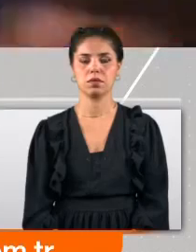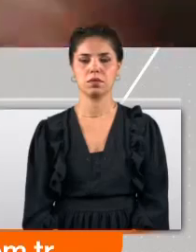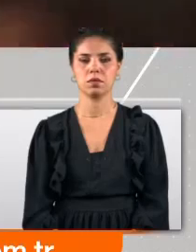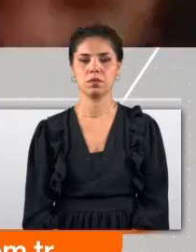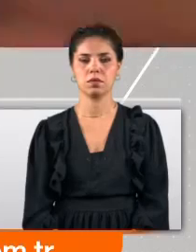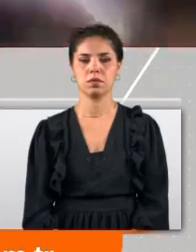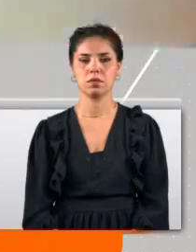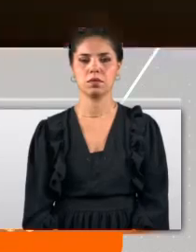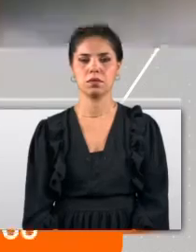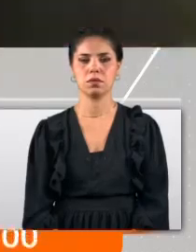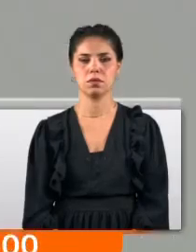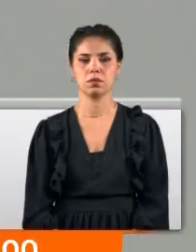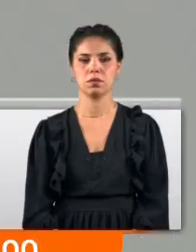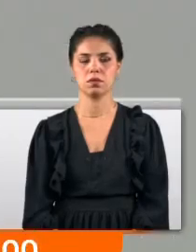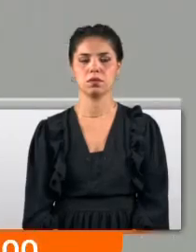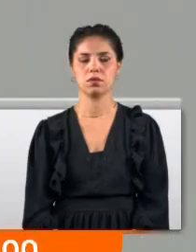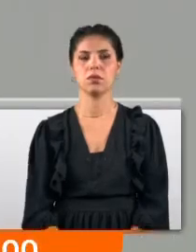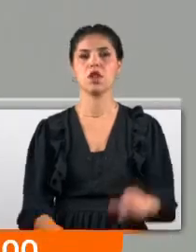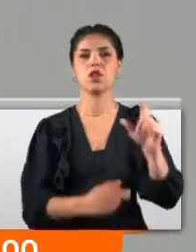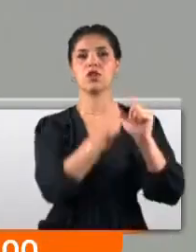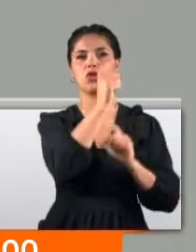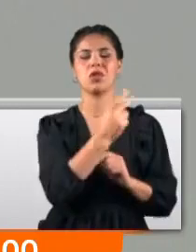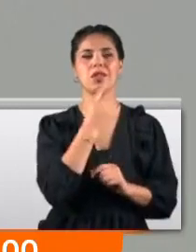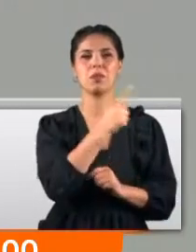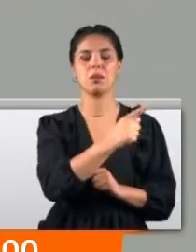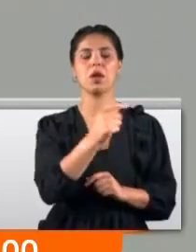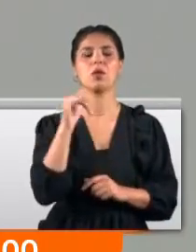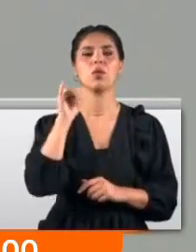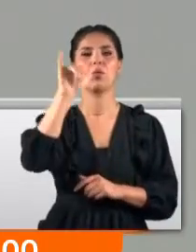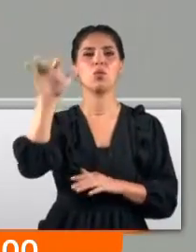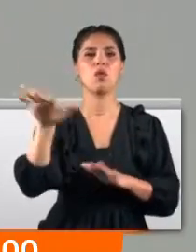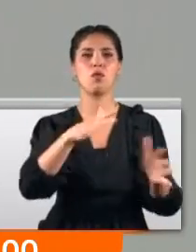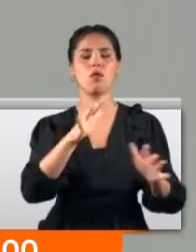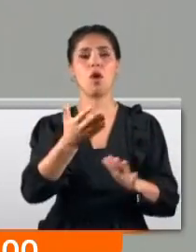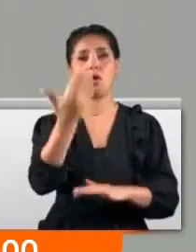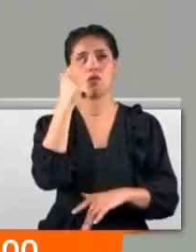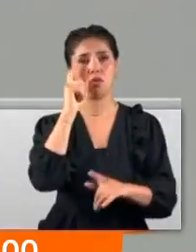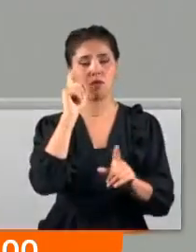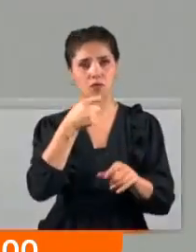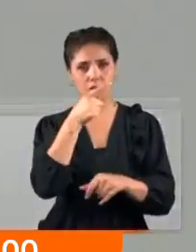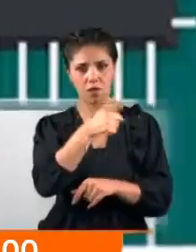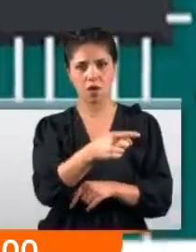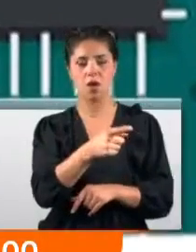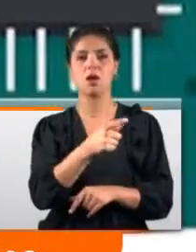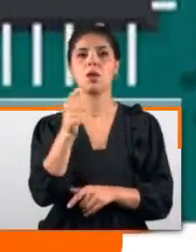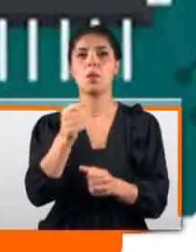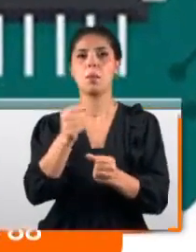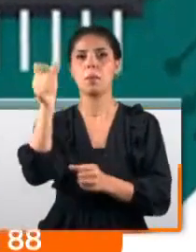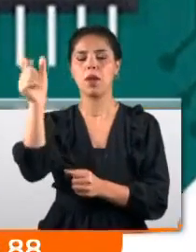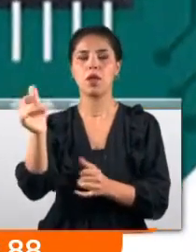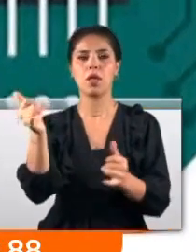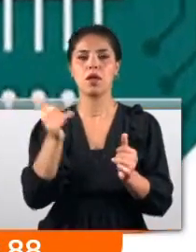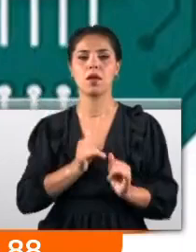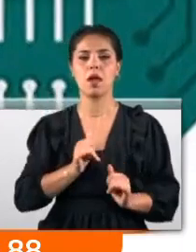Kanadalılar tarafından mağdur ediliyorum. Çiğdem İlgün türbülansı önceden fark eden ve pilota güvenli bir rota çizmesini sağlayan o çipi Kanadalı